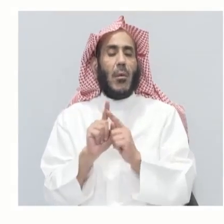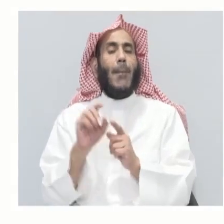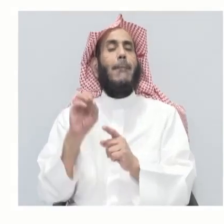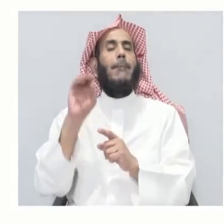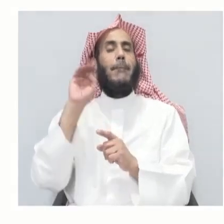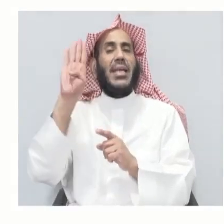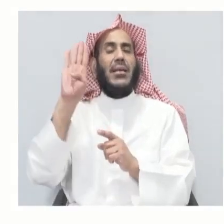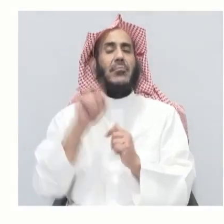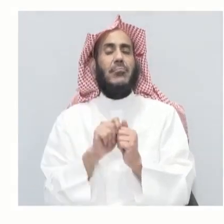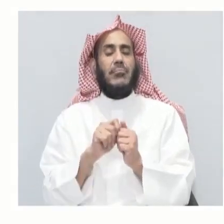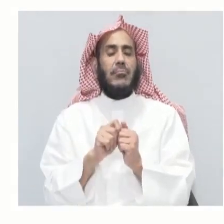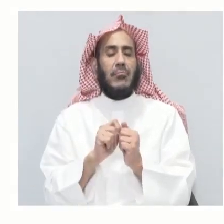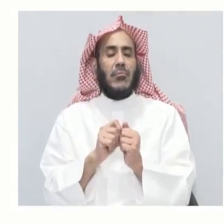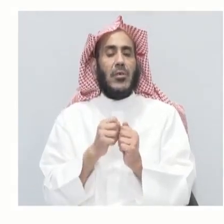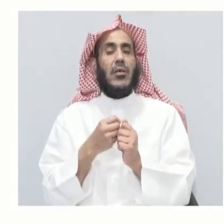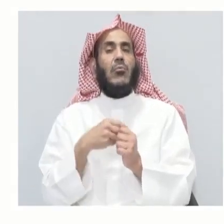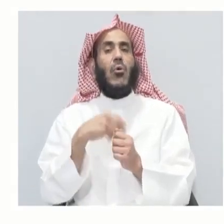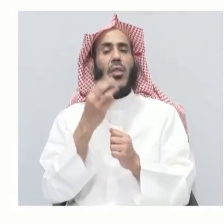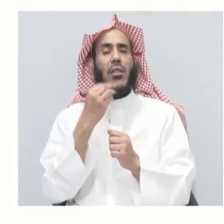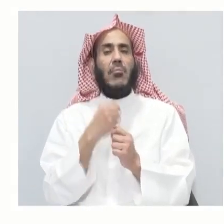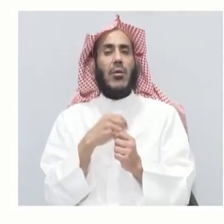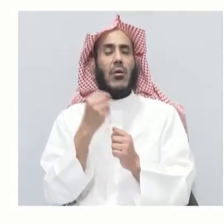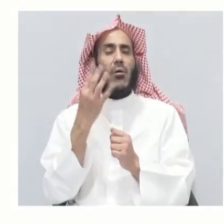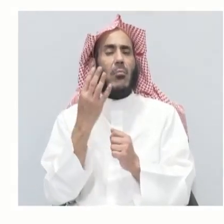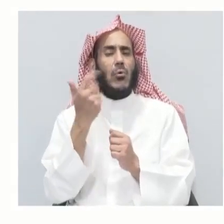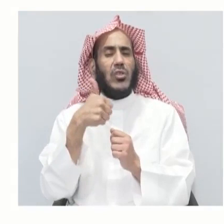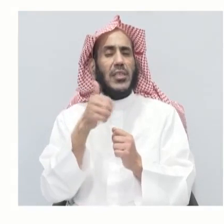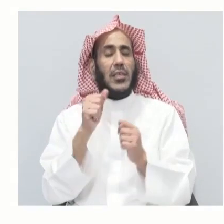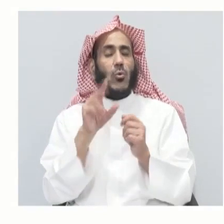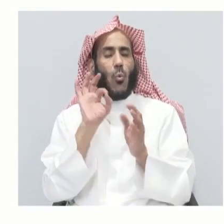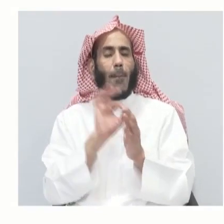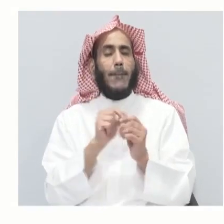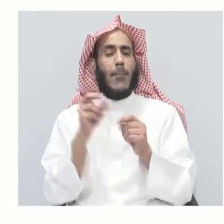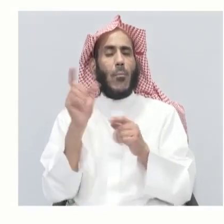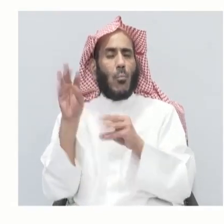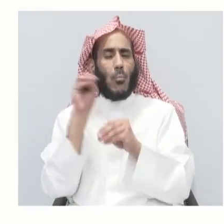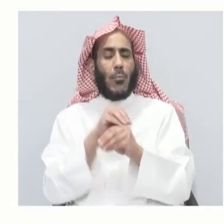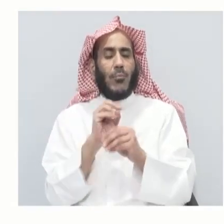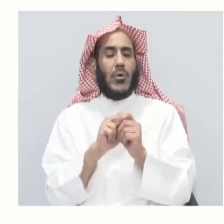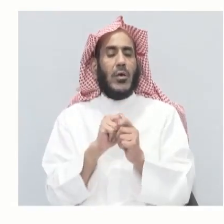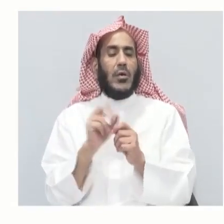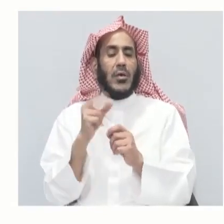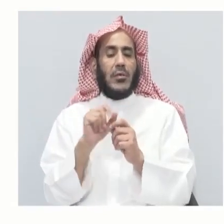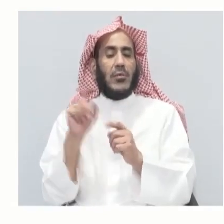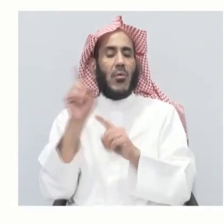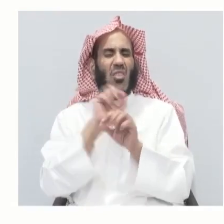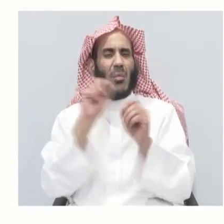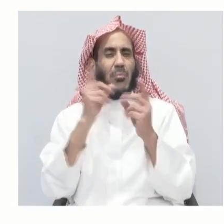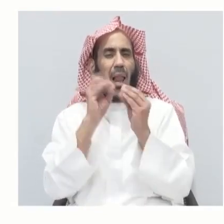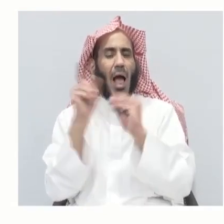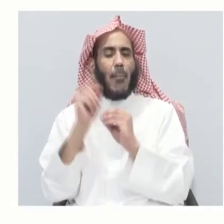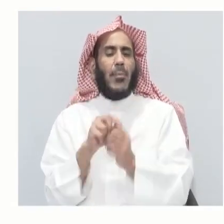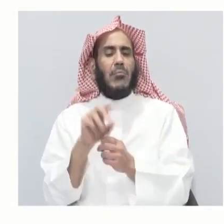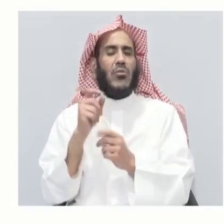بي عفوا اللي هو 364 اكتب فوق هذا التعويض اف تساوي ام مضروبا في اي حتى